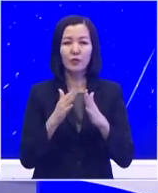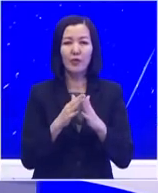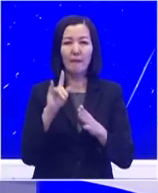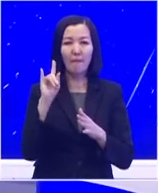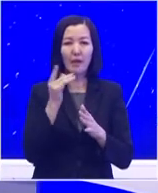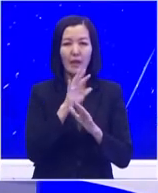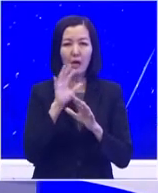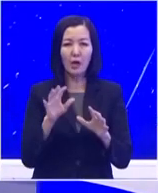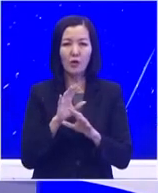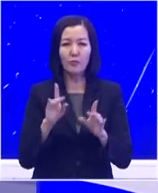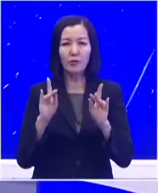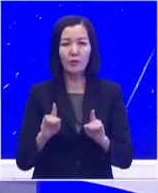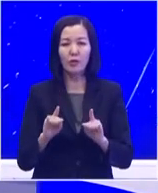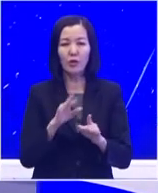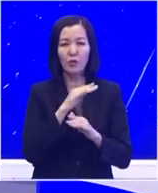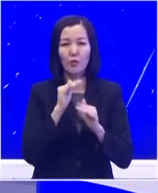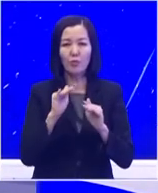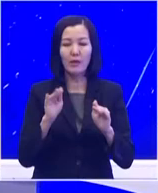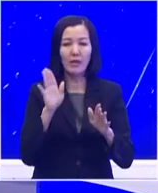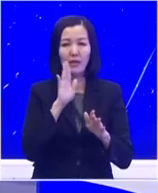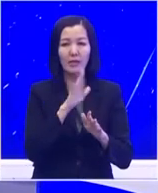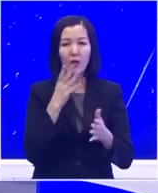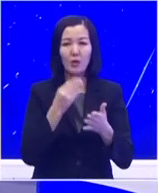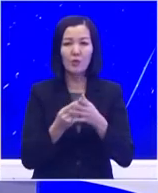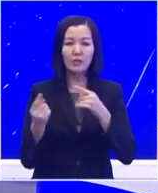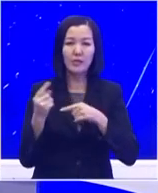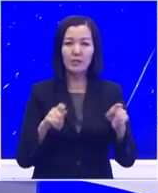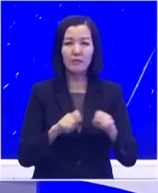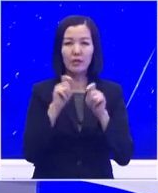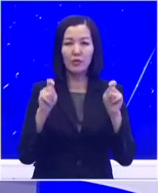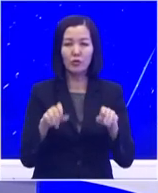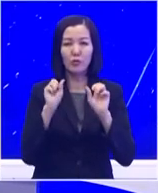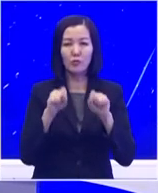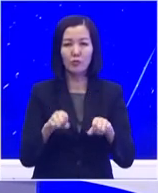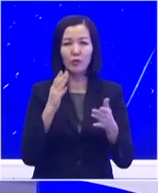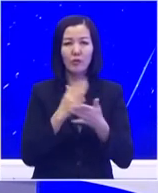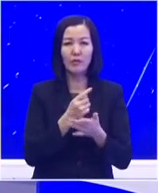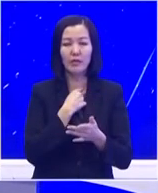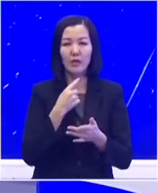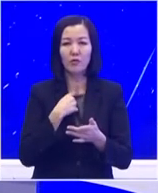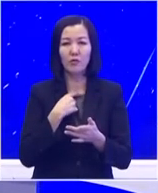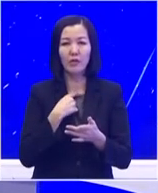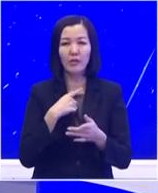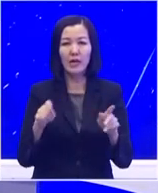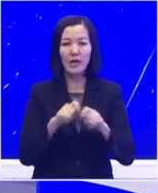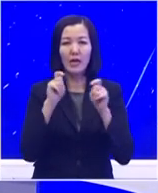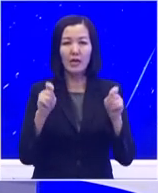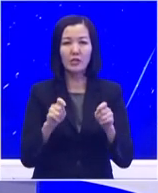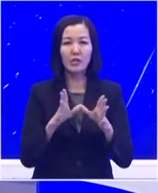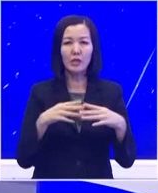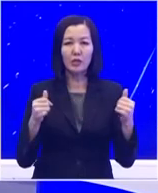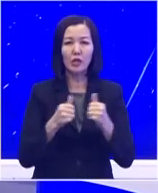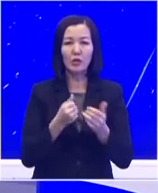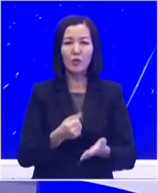Үйде бала қарауымен отырған көп балалы аналардың өз кәсібін ашуға мүмкіндігі бар. Талдықорғанда ашылған жанұя қолдау орталығында күміс